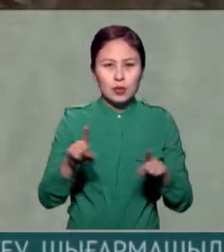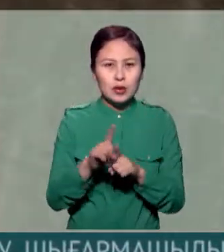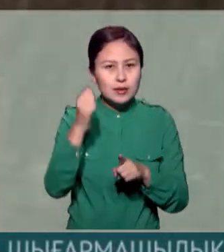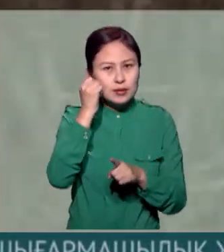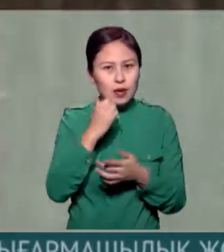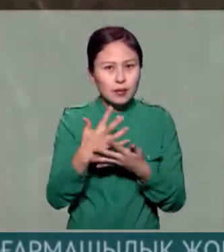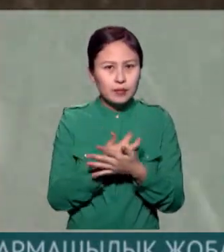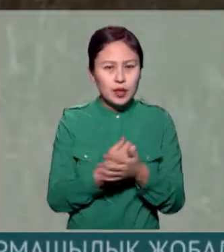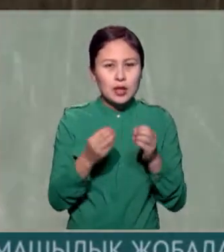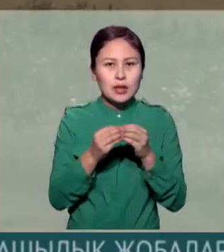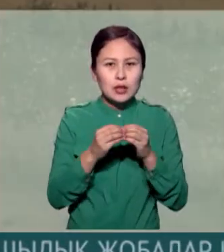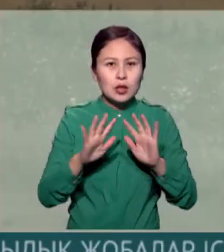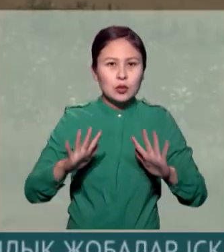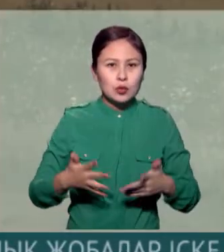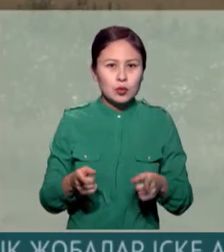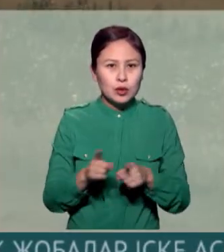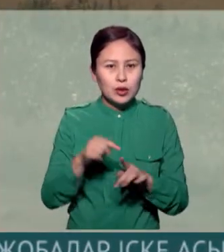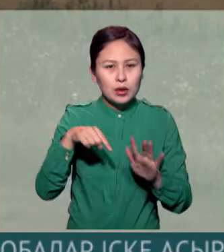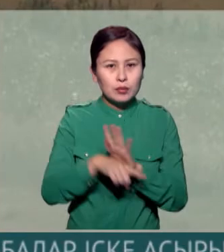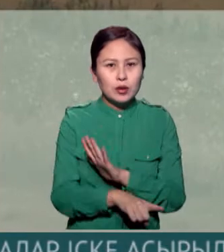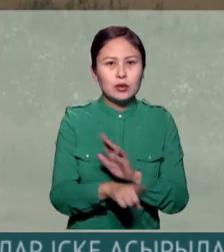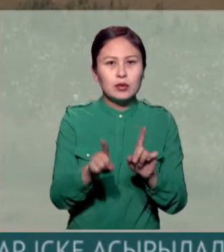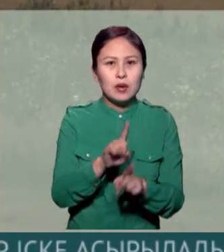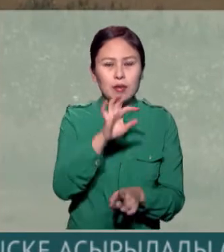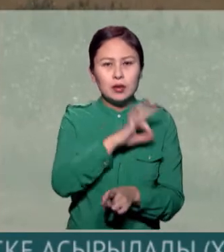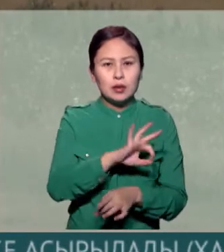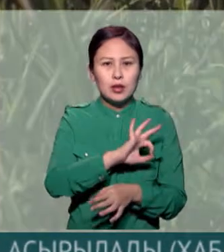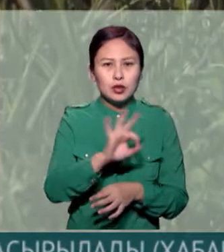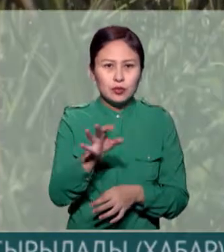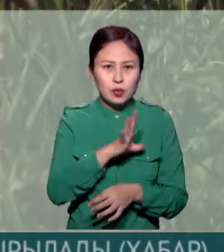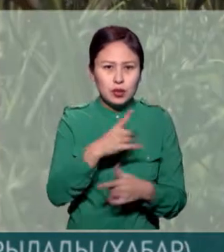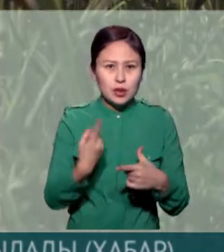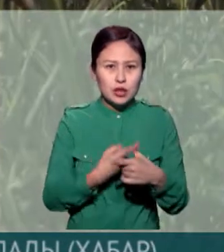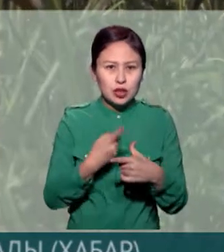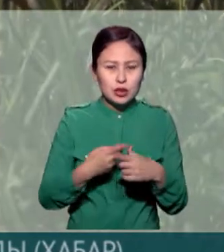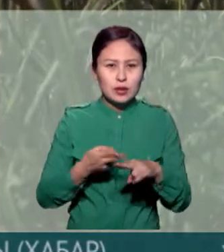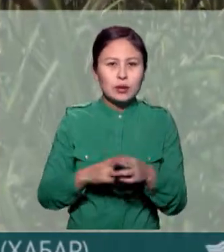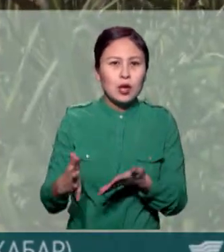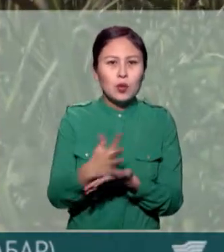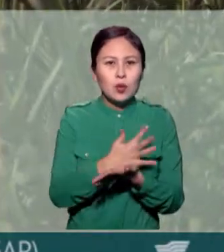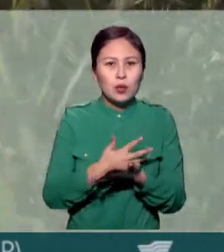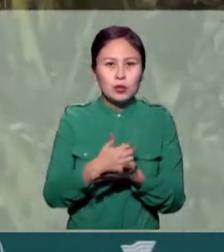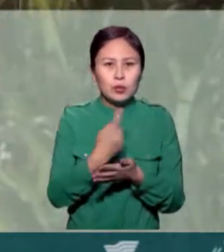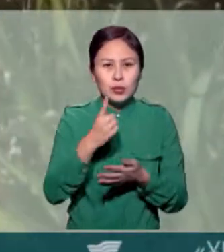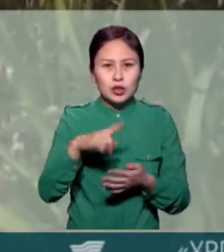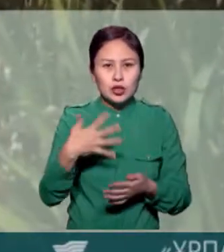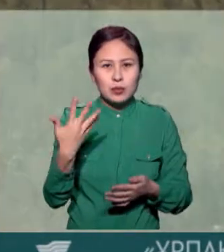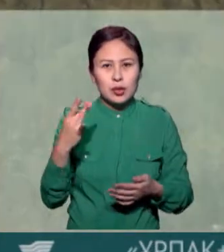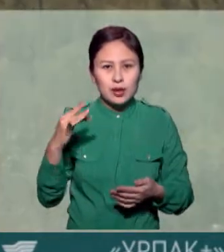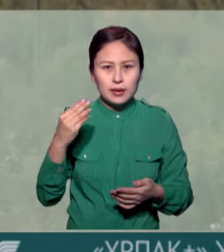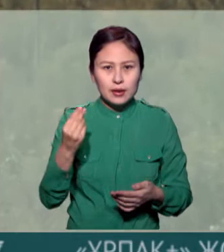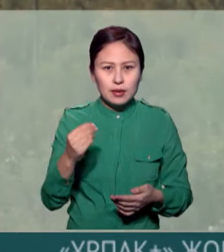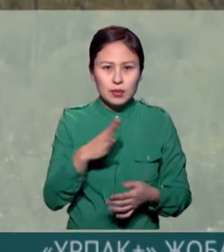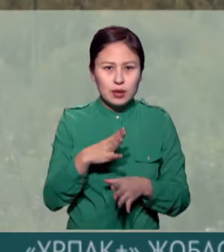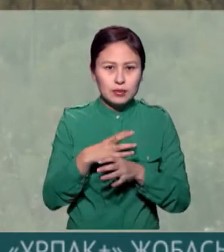анықтапты. Ал 10 шаруашылық жерді мүлде тыңайтпай үздіксіз пайдаланып келген. Осының салдарынан жиналатын өнім мөлшері 1,5